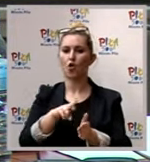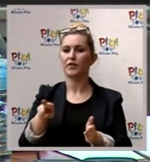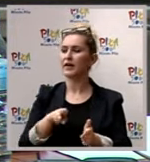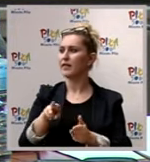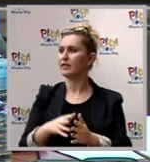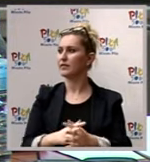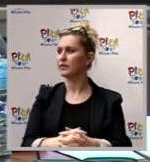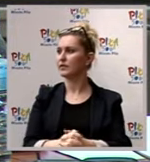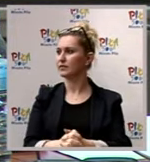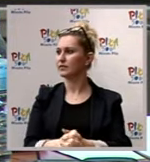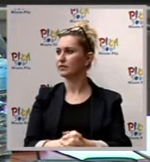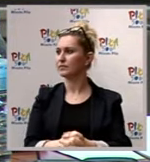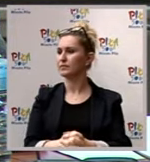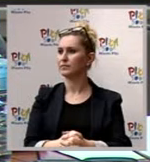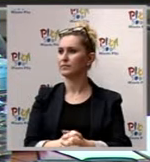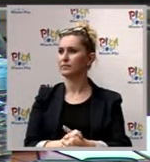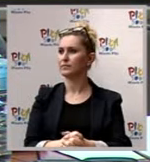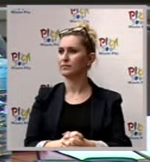informacje.